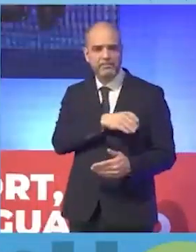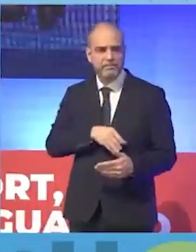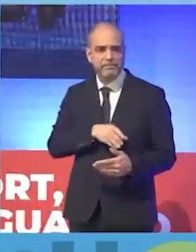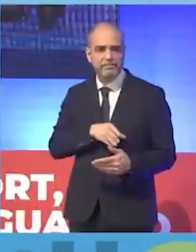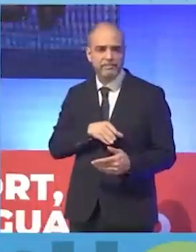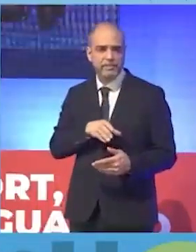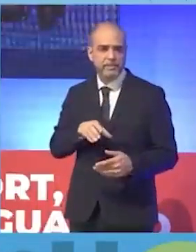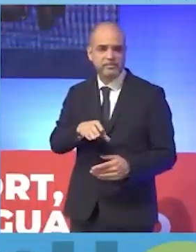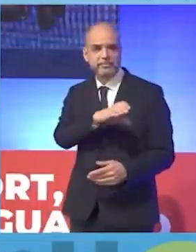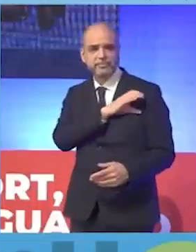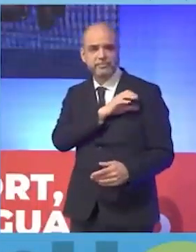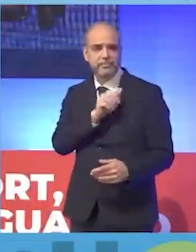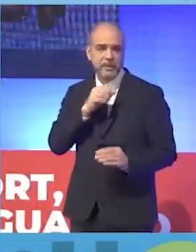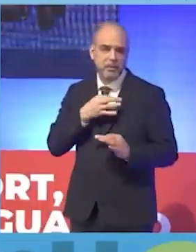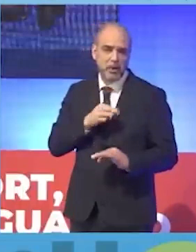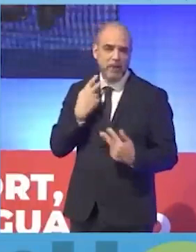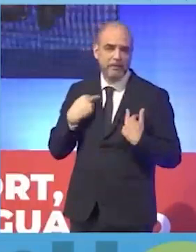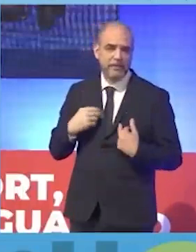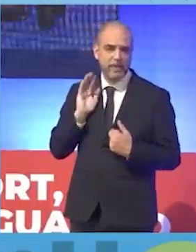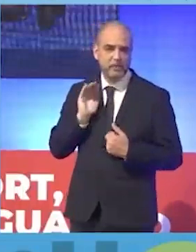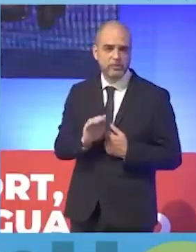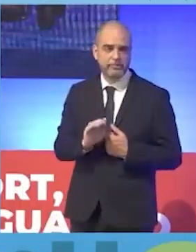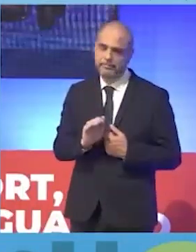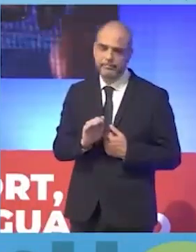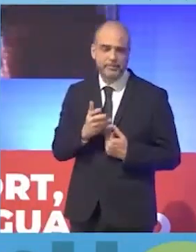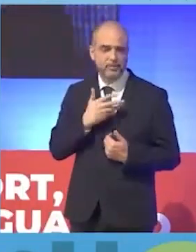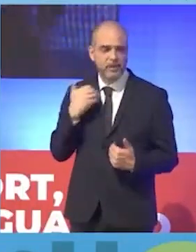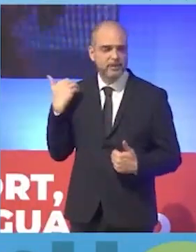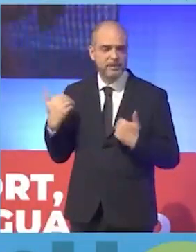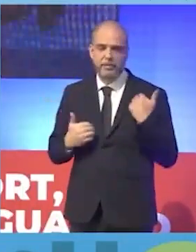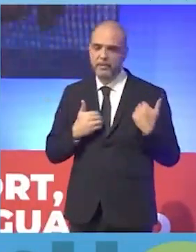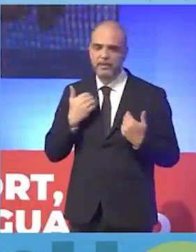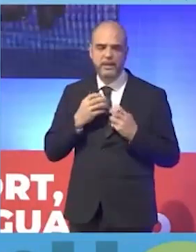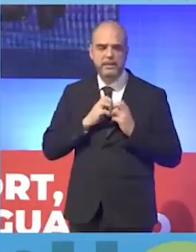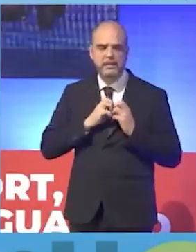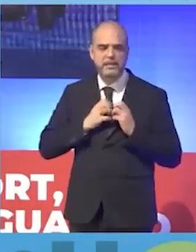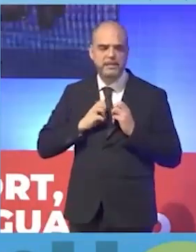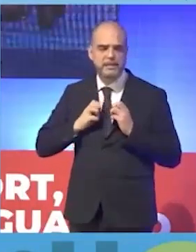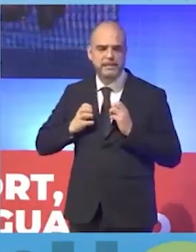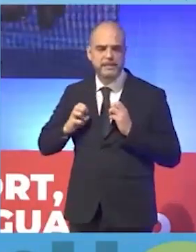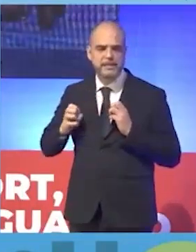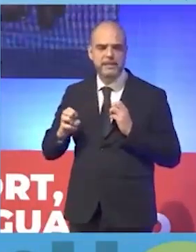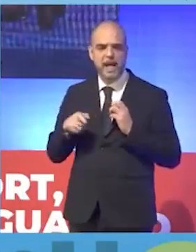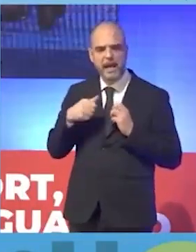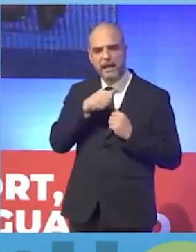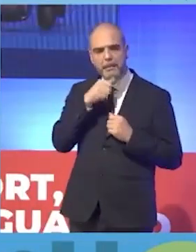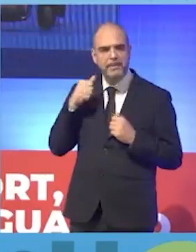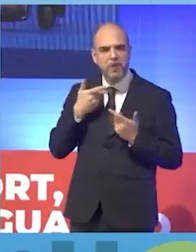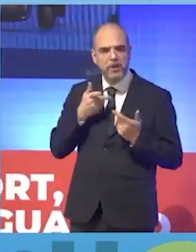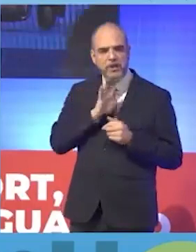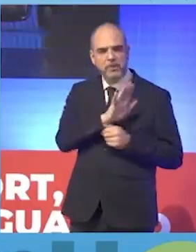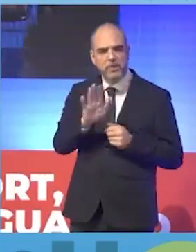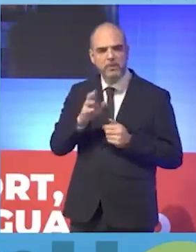avere una protesi poi può tornare alla vita quotidiana. Ci sono tantissimi tipi di disabilità, tantissimi tipi di bisogni, e non